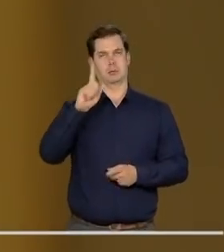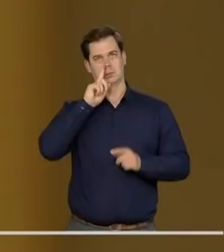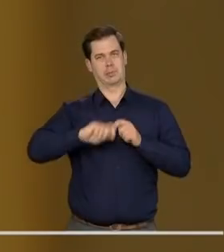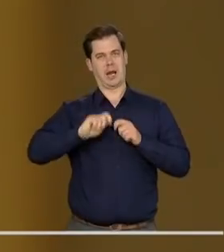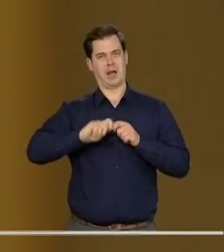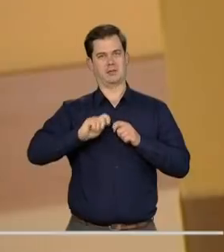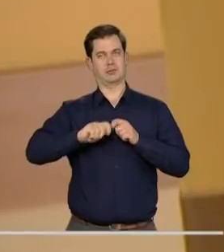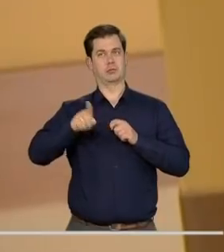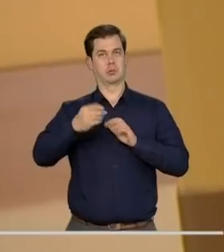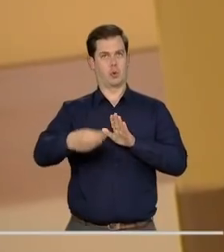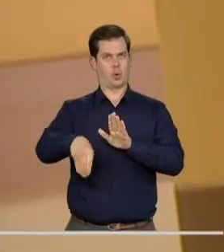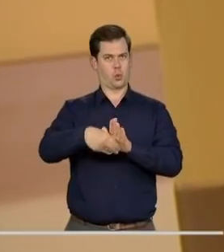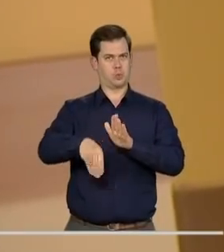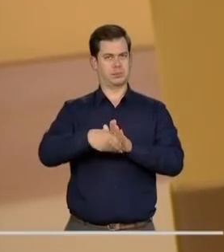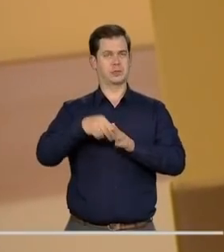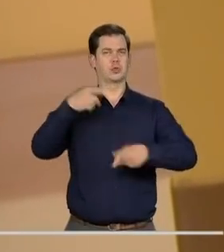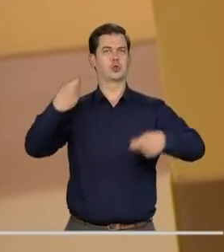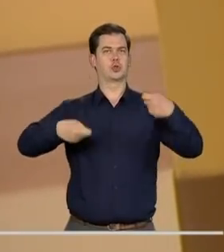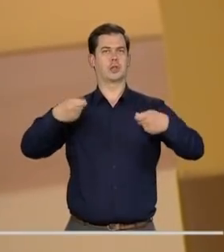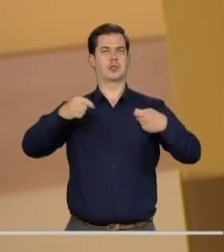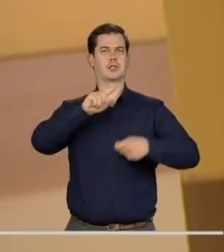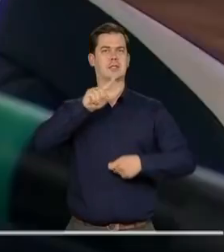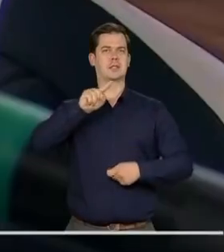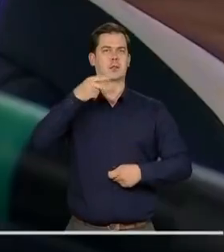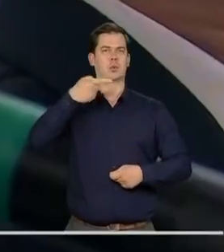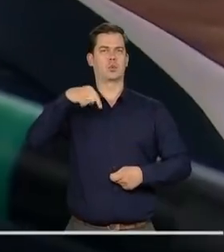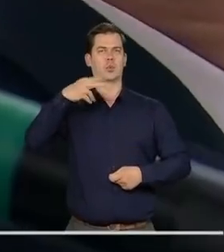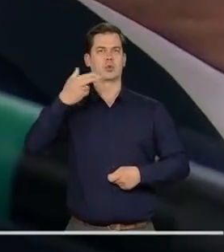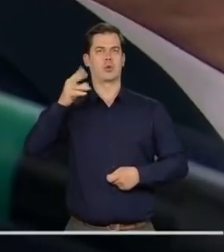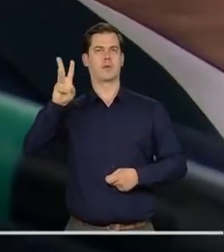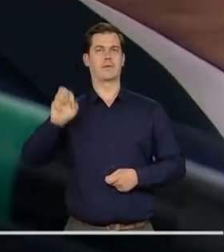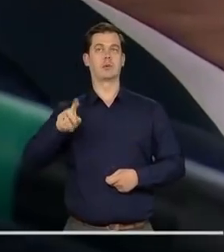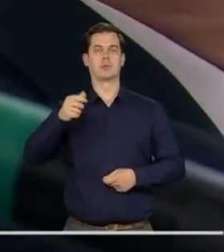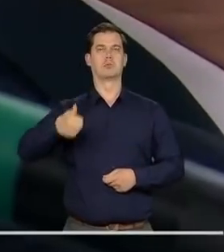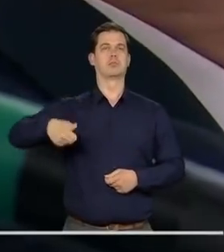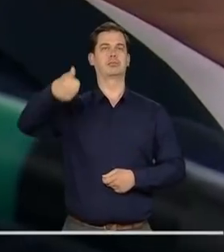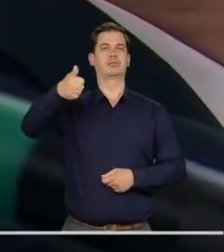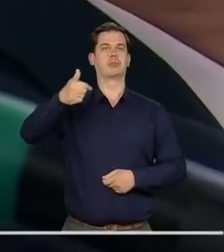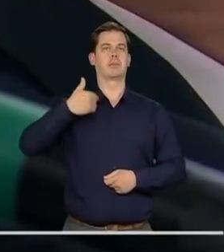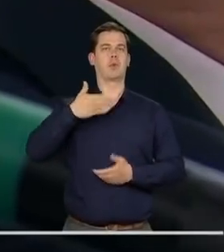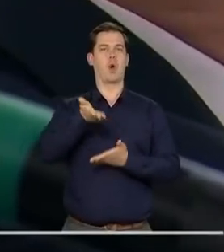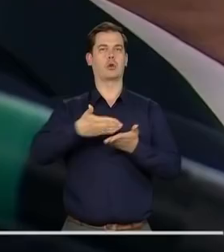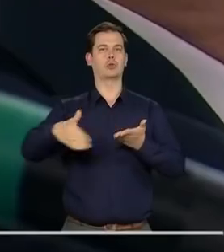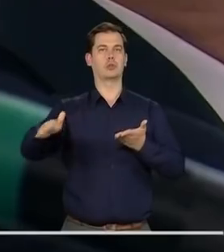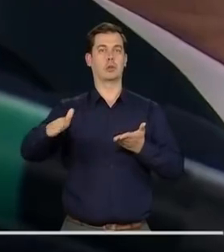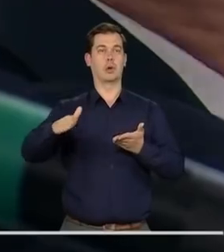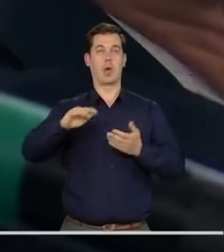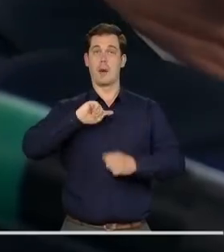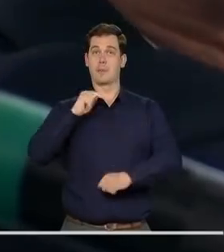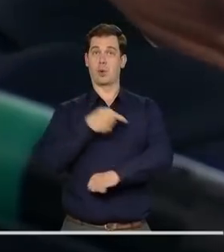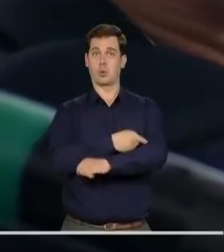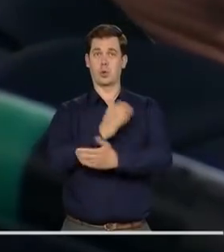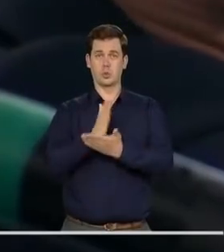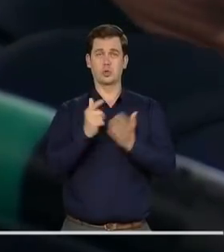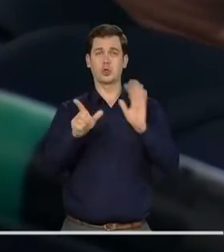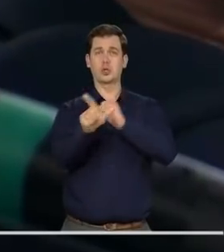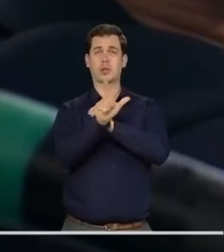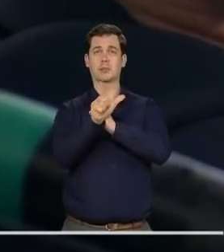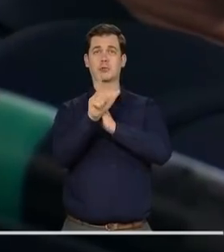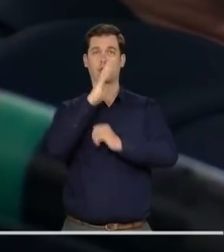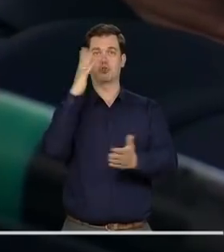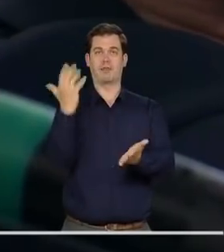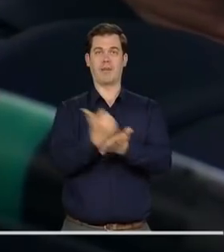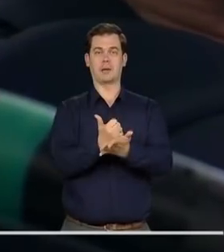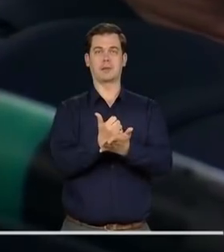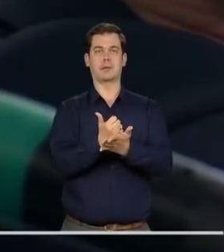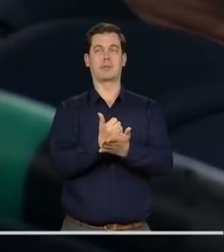dochodzenie w sprawie korupcji w szpitalu Szczecin-Zdunowo, gdzie marszałek Senatu był ordynatorem. Do prokuratury już zgłosiło się ponad 70 świadków.